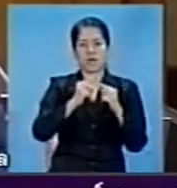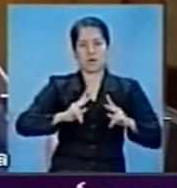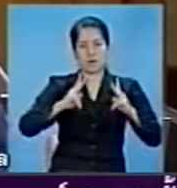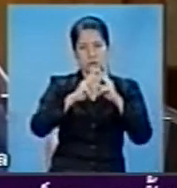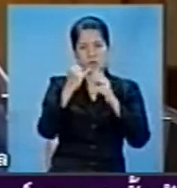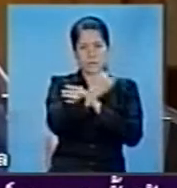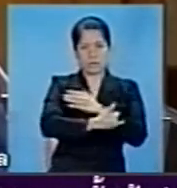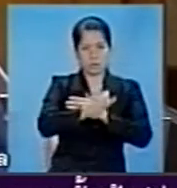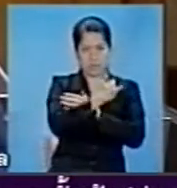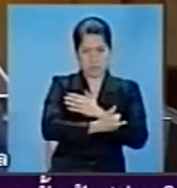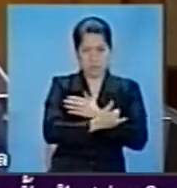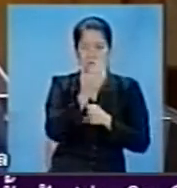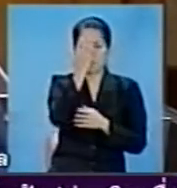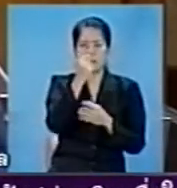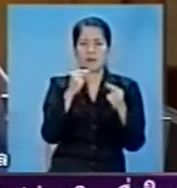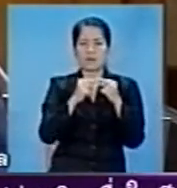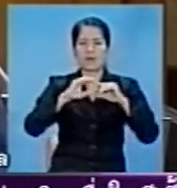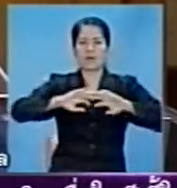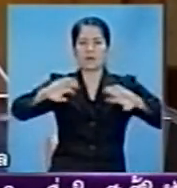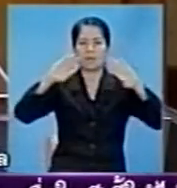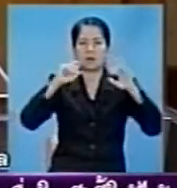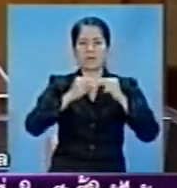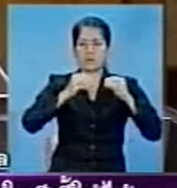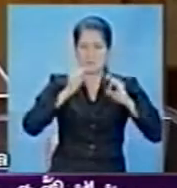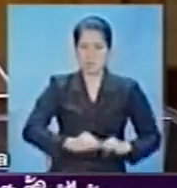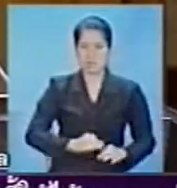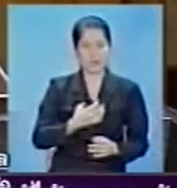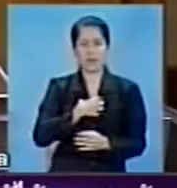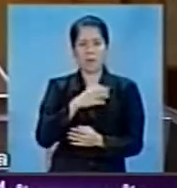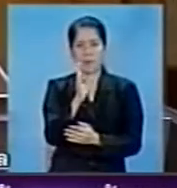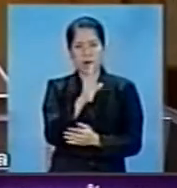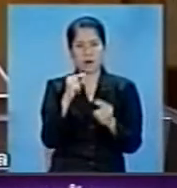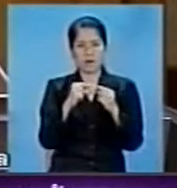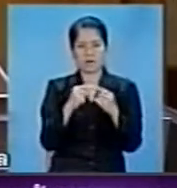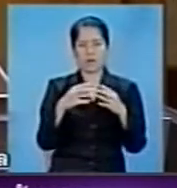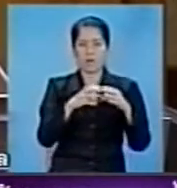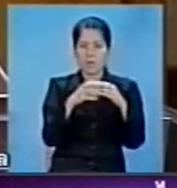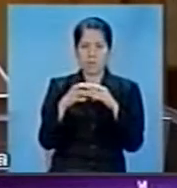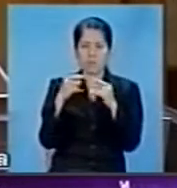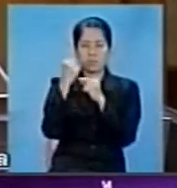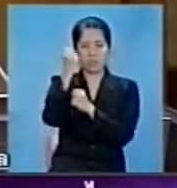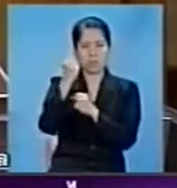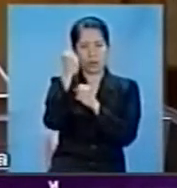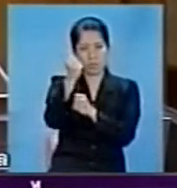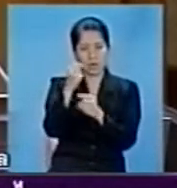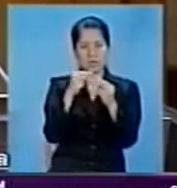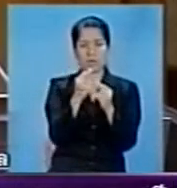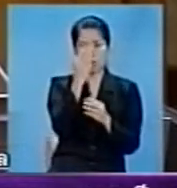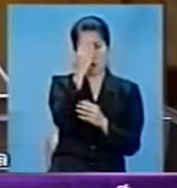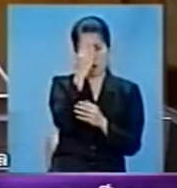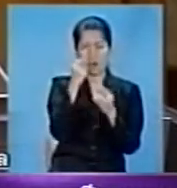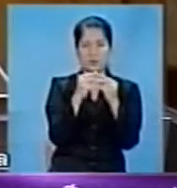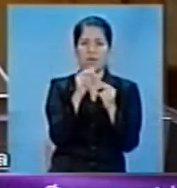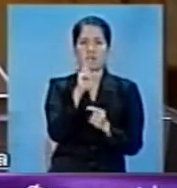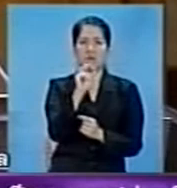ถามว่าทำไมเราตัดสินใจอย่างนั้นก็เพราะเราไม่ต้องการให้เกิดการเผชิญหน้ากับมวลชนซึ่งขณะนั้นมาชุมนุมอยู่ร